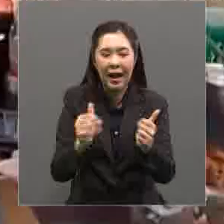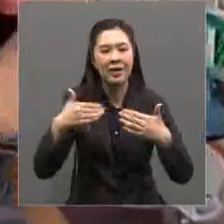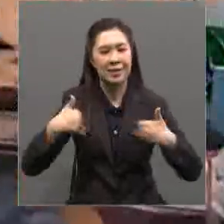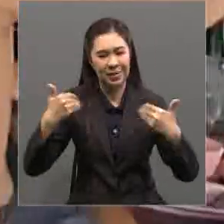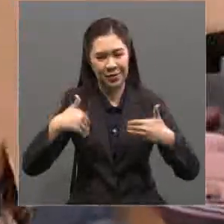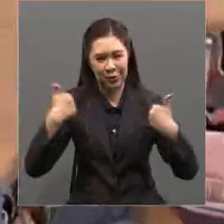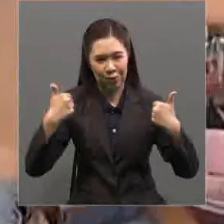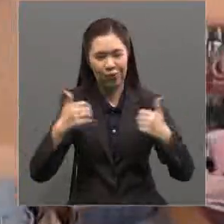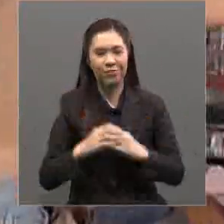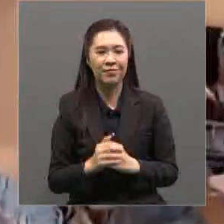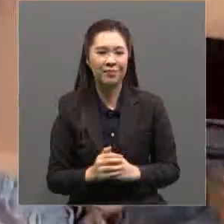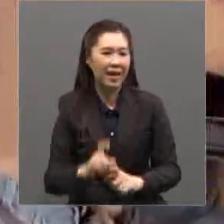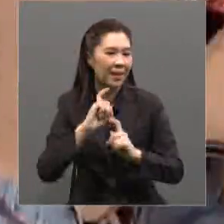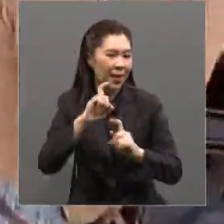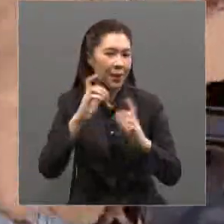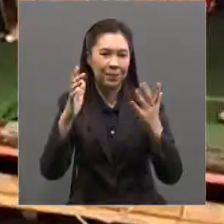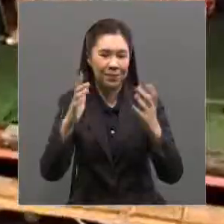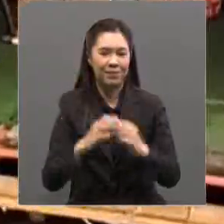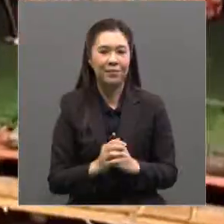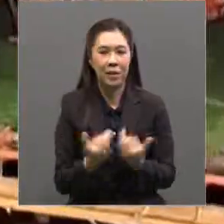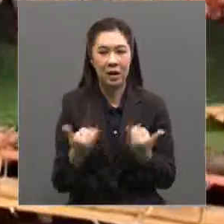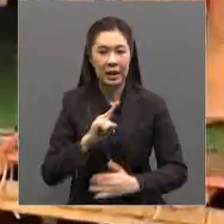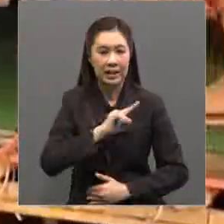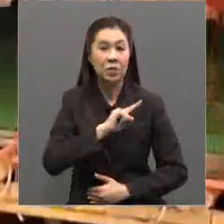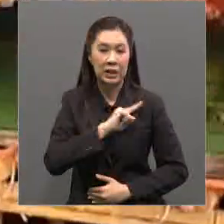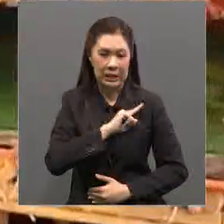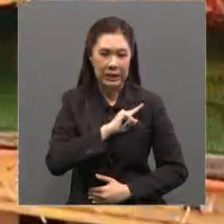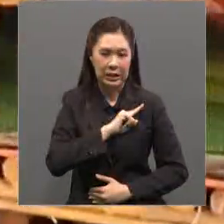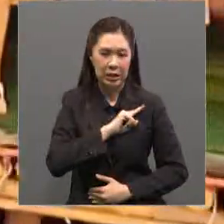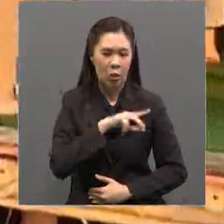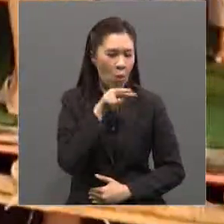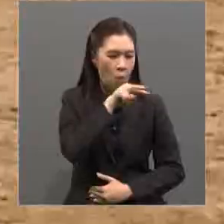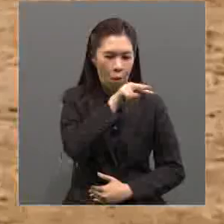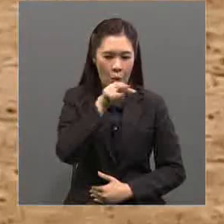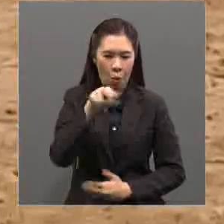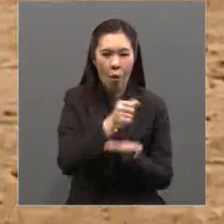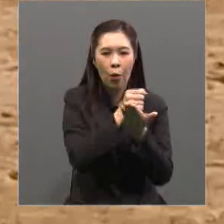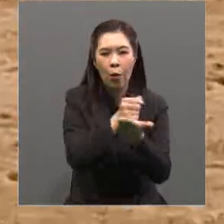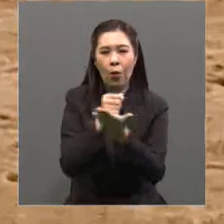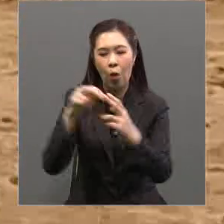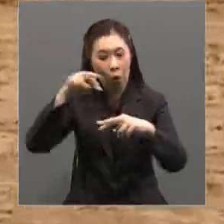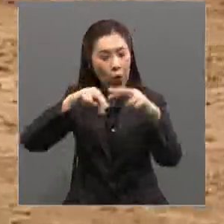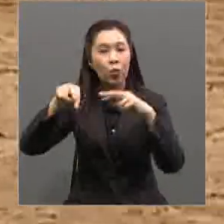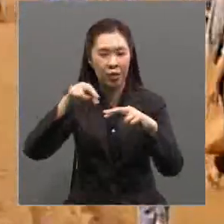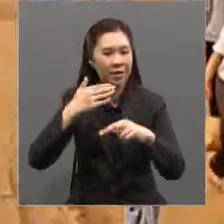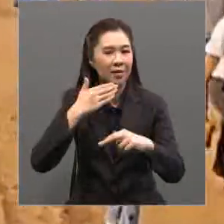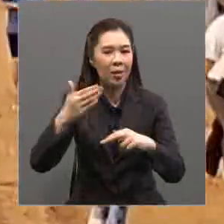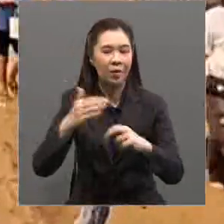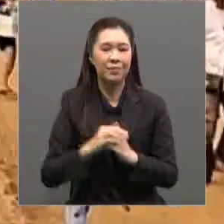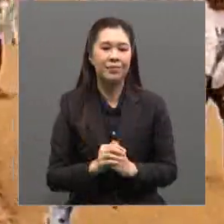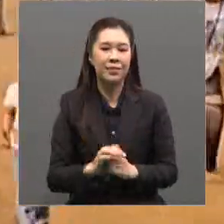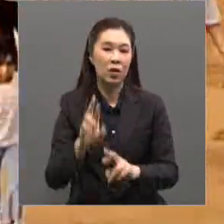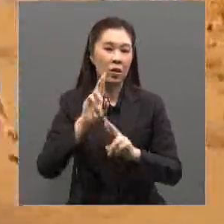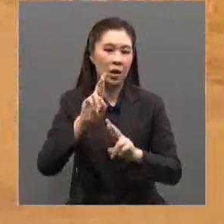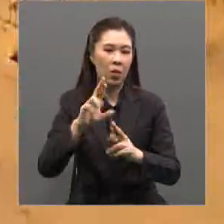นุกสนานแล้วก็ปลอดภัยนะคะที่นี่เขาบอกว่าจะมีเจ้าหน้าที่เนี่ยมาคอยดูแลให้กับผู้ลงเล่นน้ำกันอย่างใกล้ชิดด้วยคือต้องเฝ้าระวัง